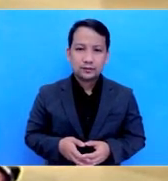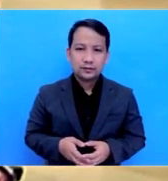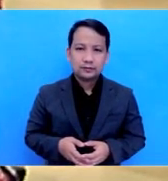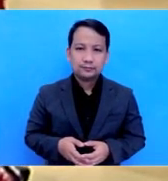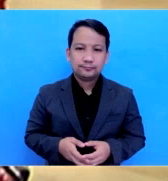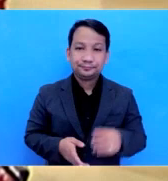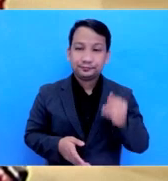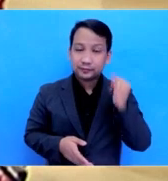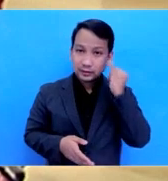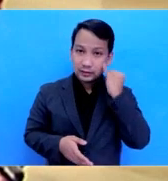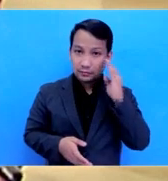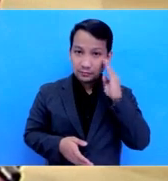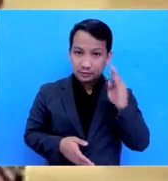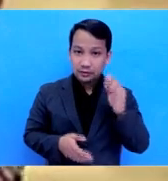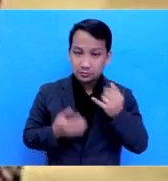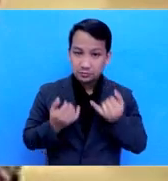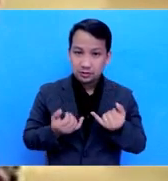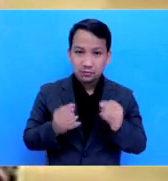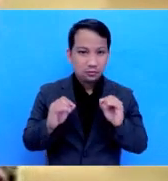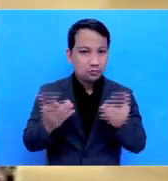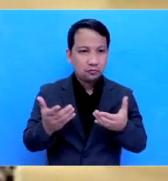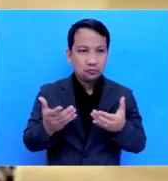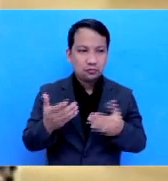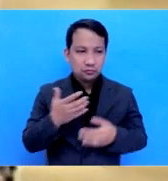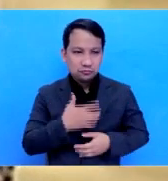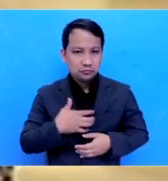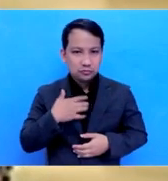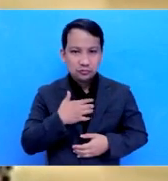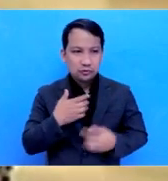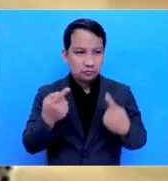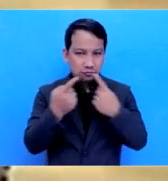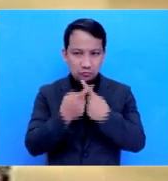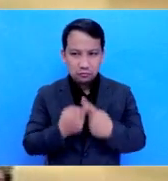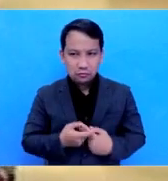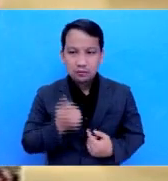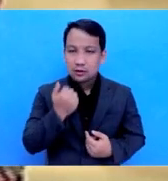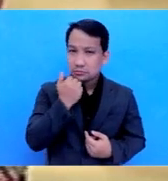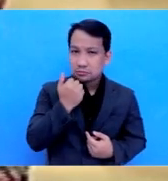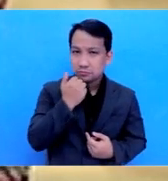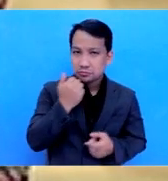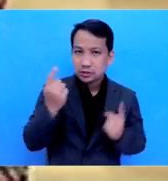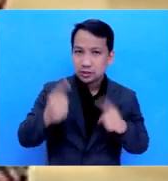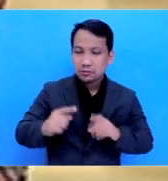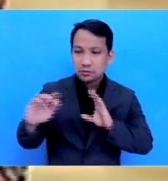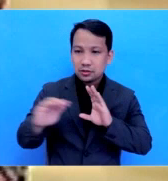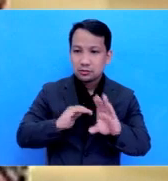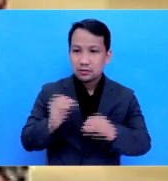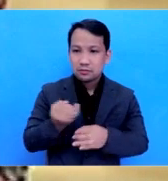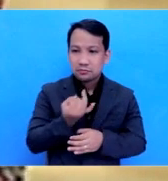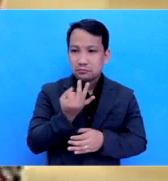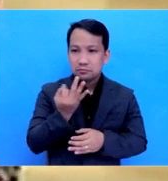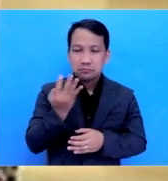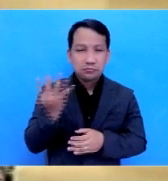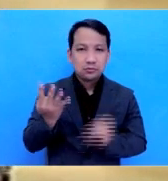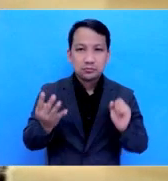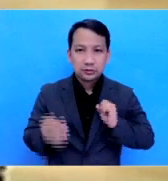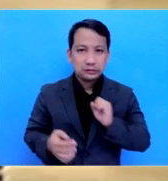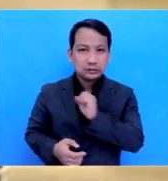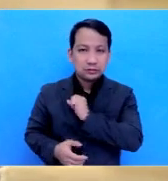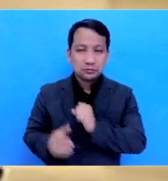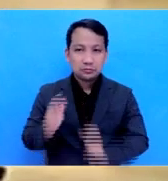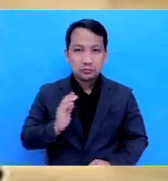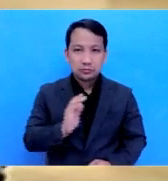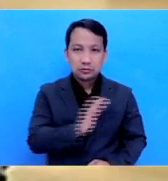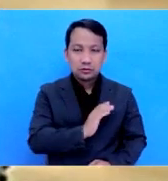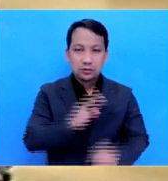Julius, sa mga oras na ito, wala namang nakikitang discrepancies o irregularidad sa isinasagawang joint canvassing ng Senado at Kamara para sa